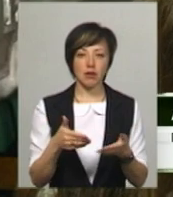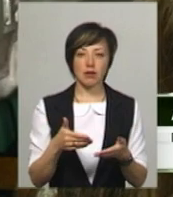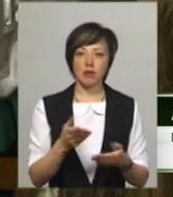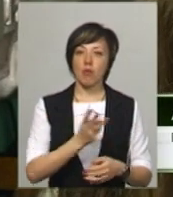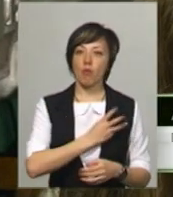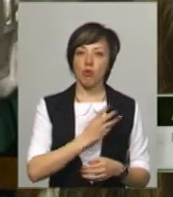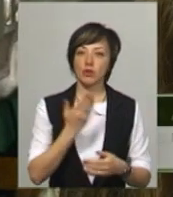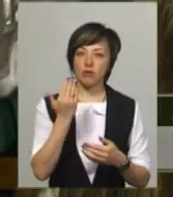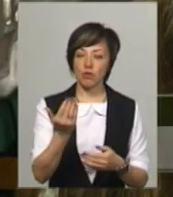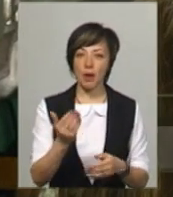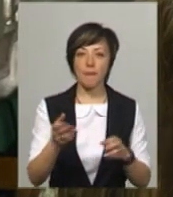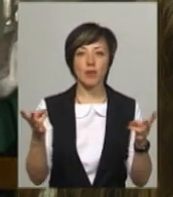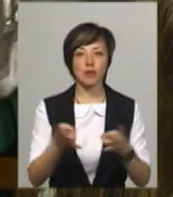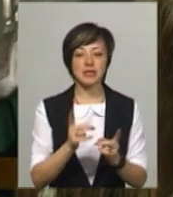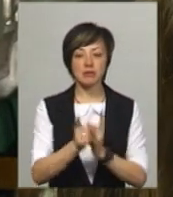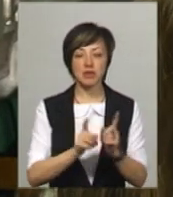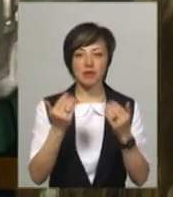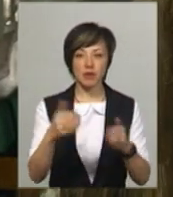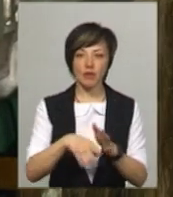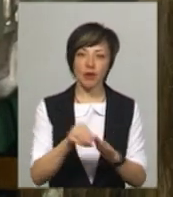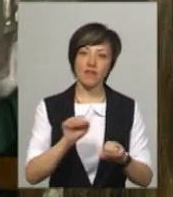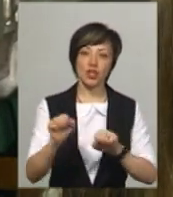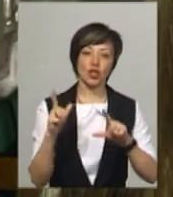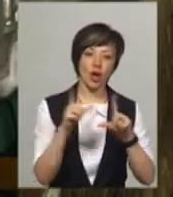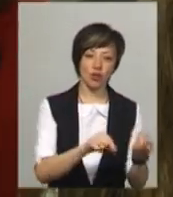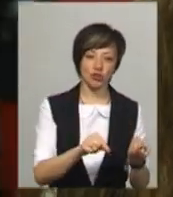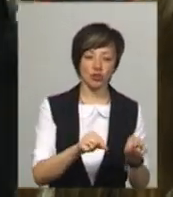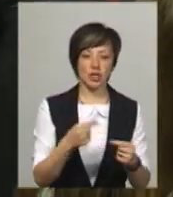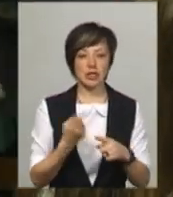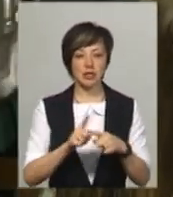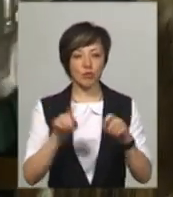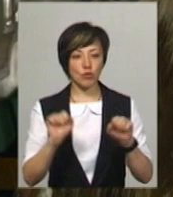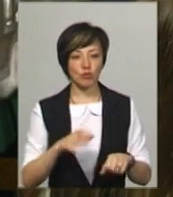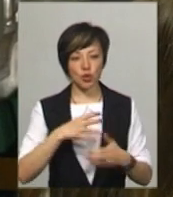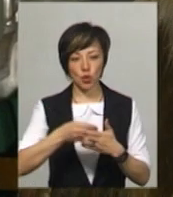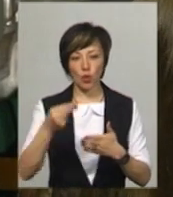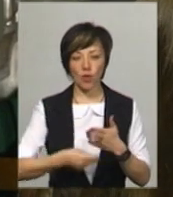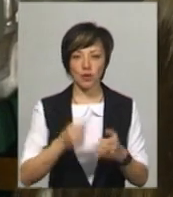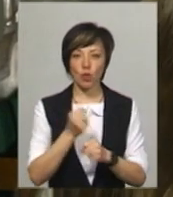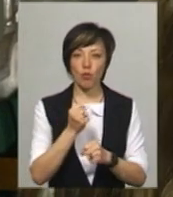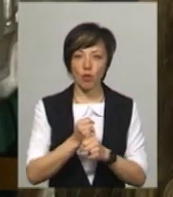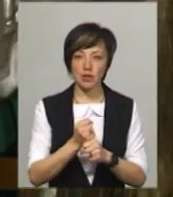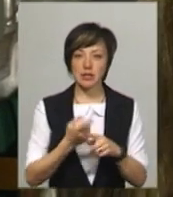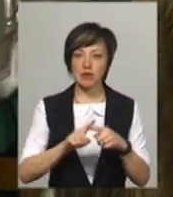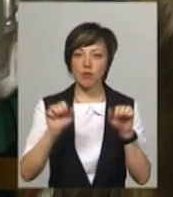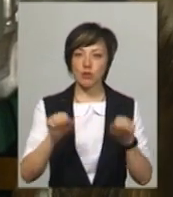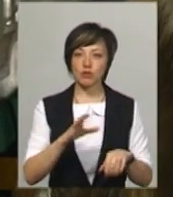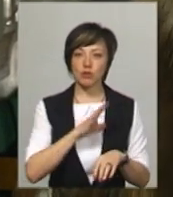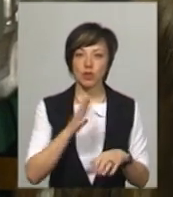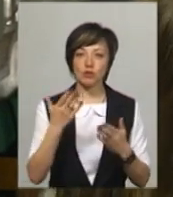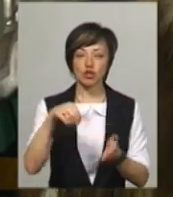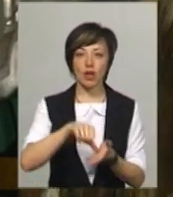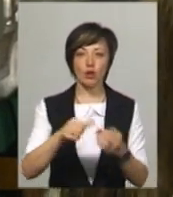необхідність зміни вашого місця голосування. Тобто це може бути відрядження, це може бути довідка якась з роботи, це може бути, якщо ви